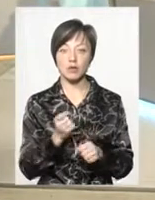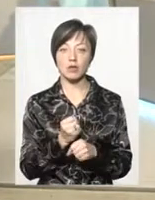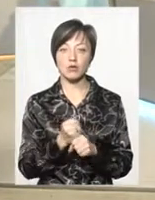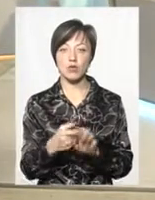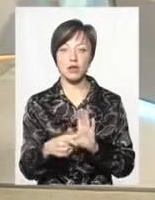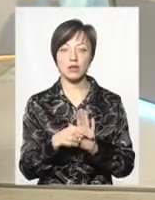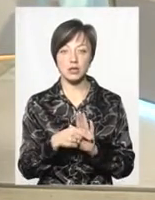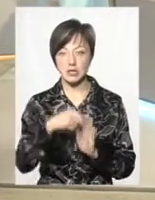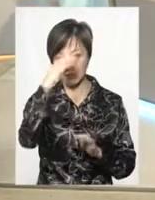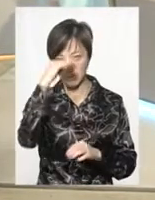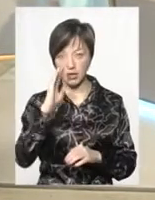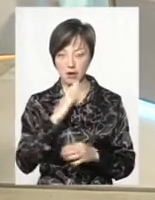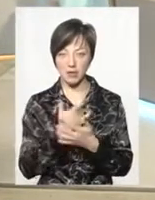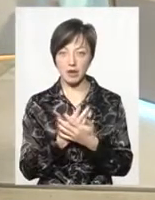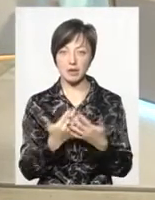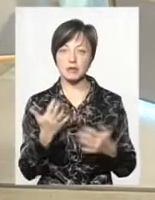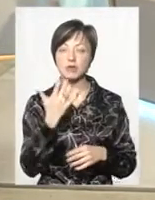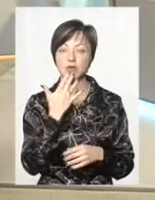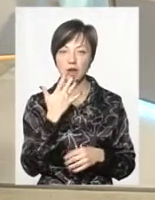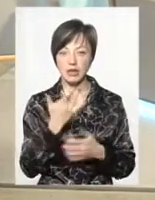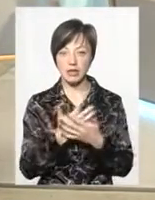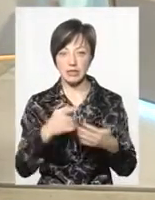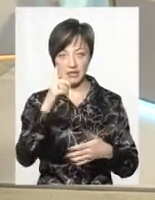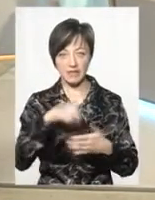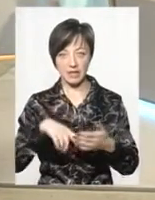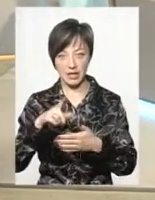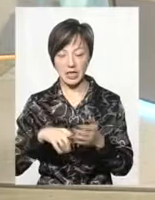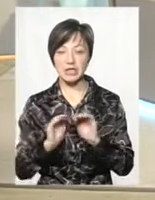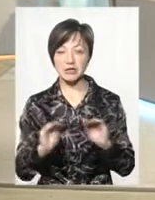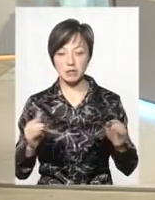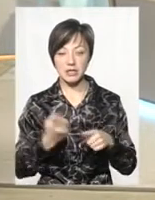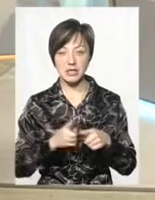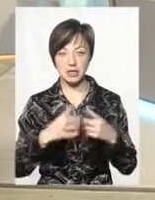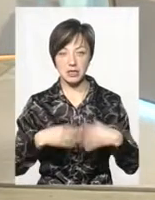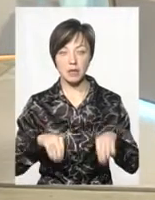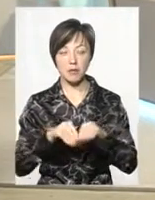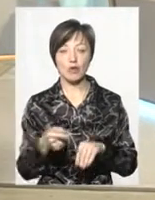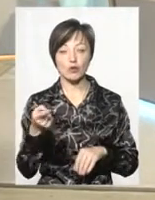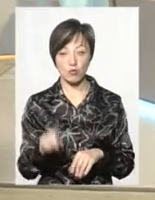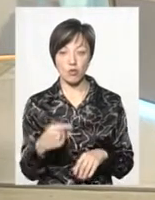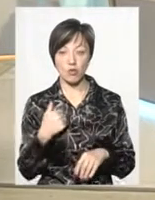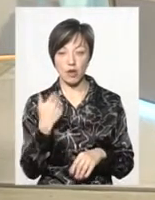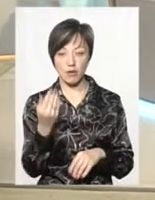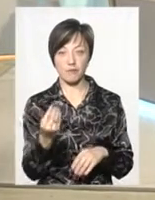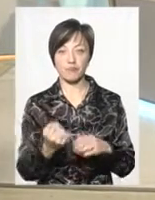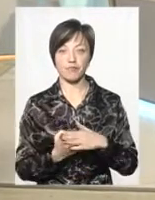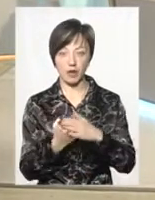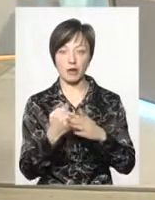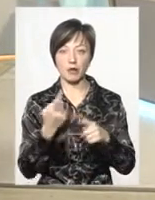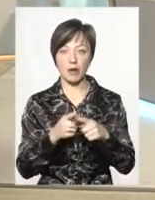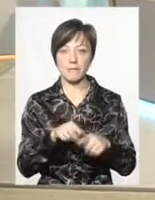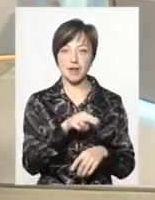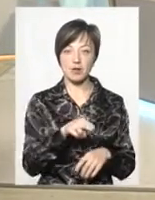працювати з батьками різних національностей, різних вір, і з дітьми з цих сімей. І тому я їм ази даю і